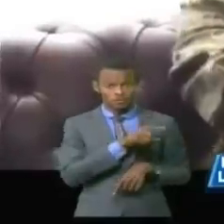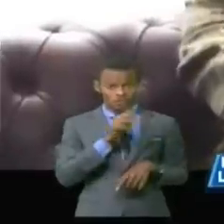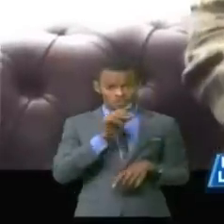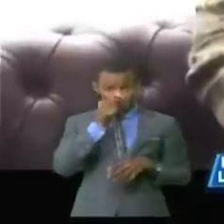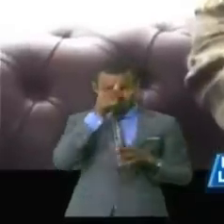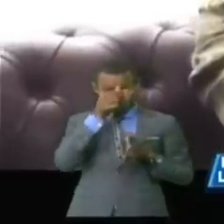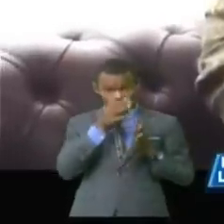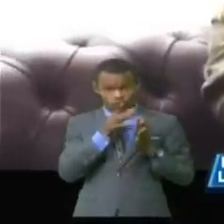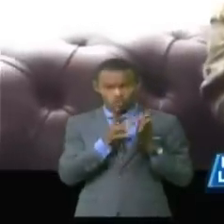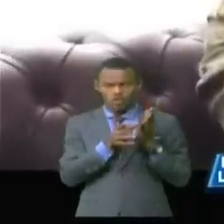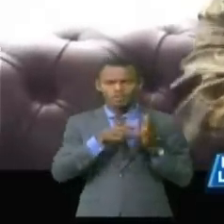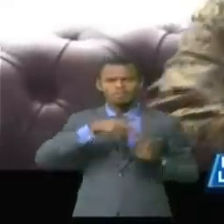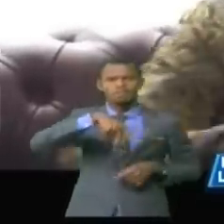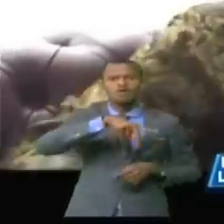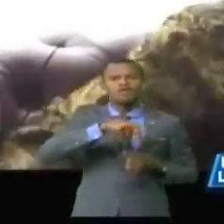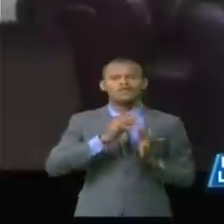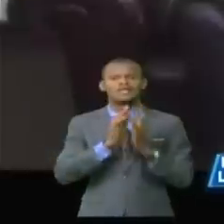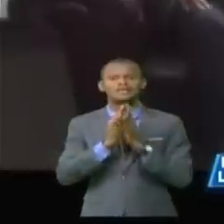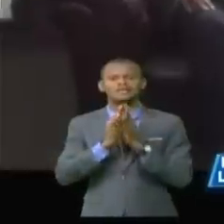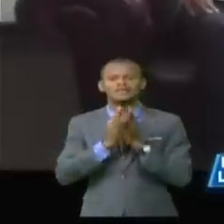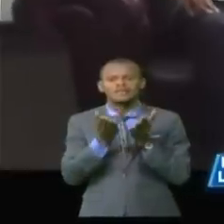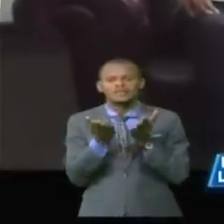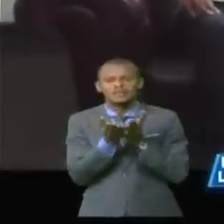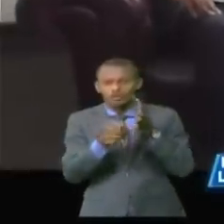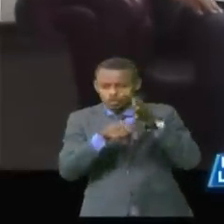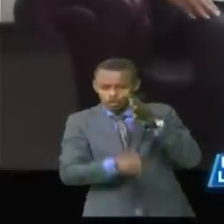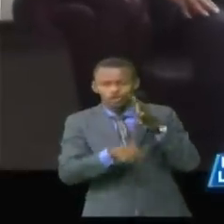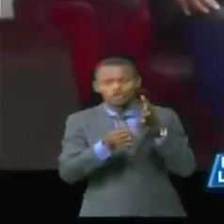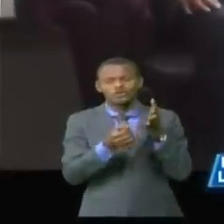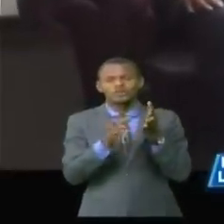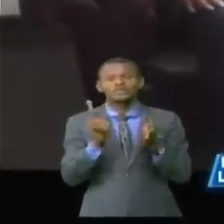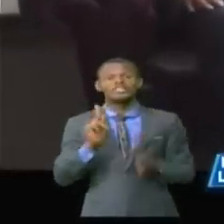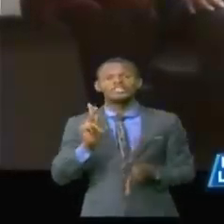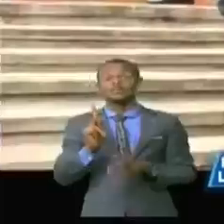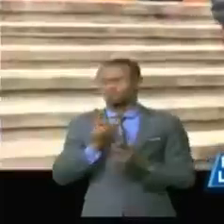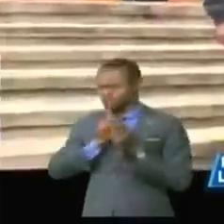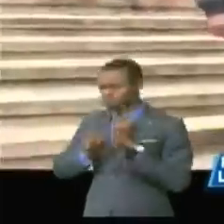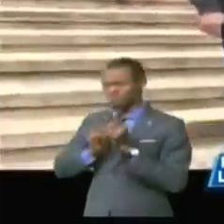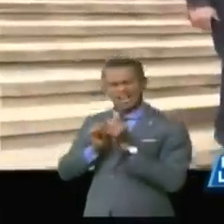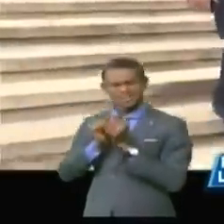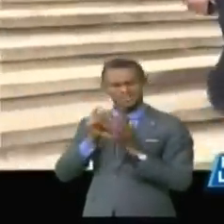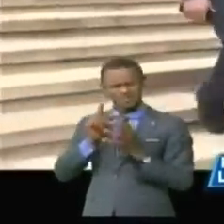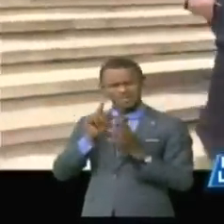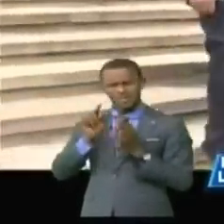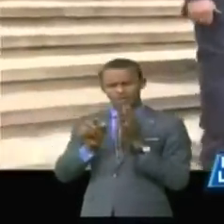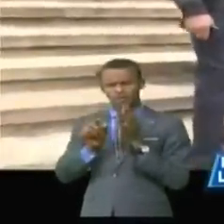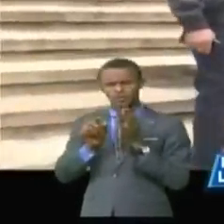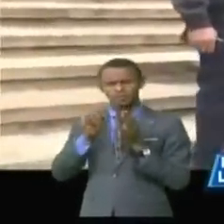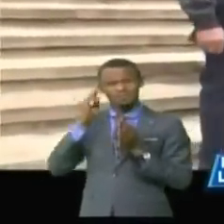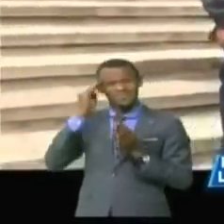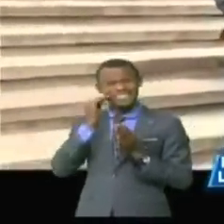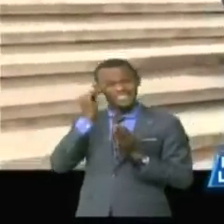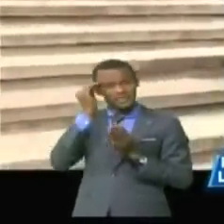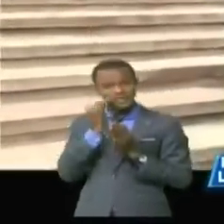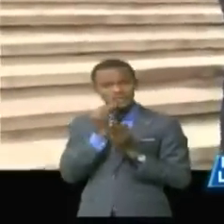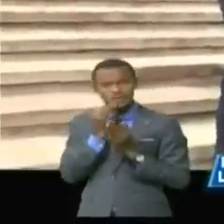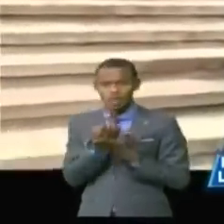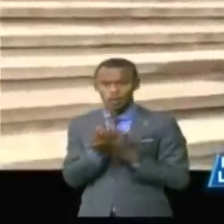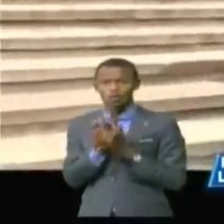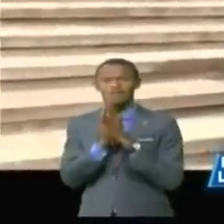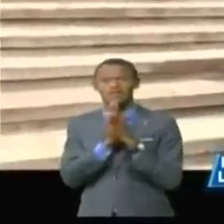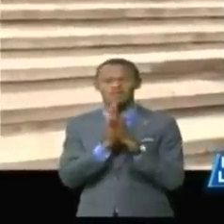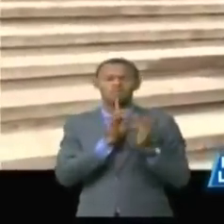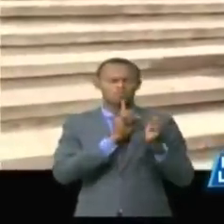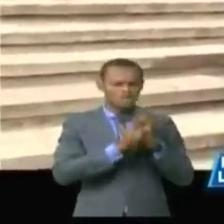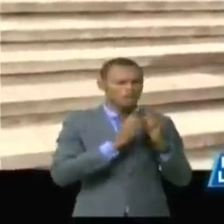des projets de développement lancés par le gouvernement dans sa province, dans le cadre du programme de développement de 145